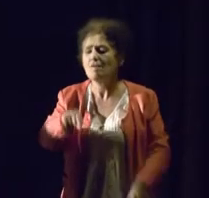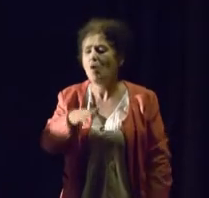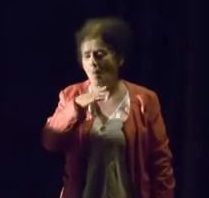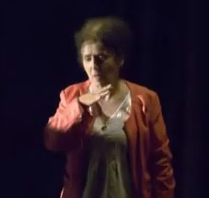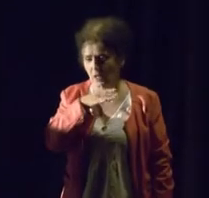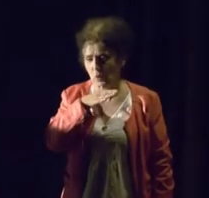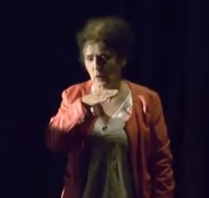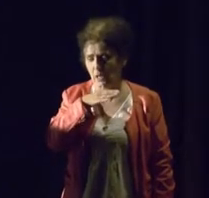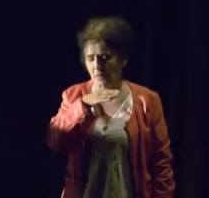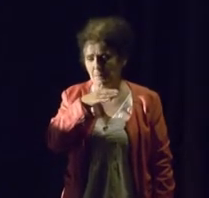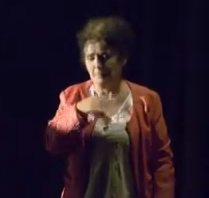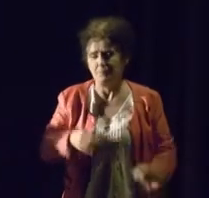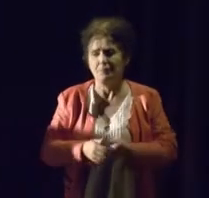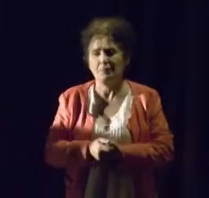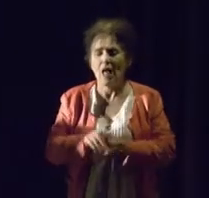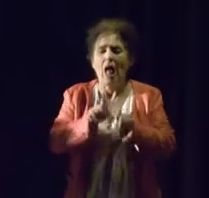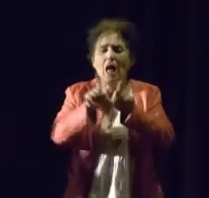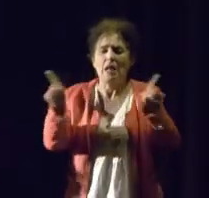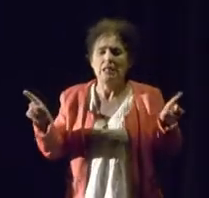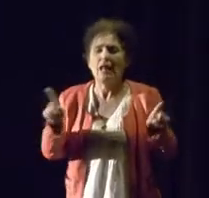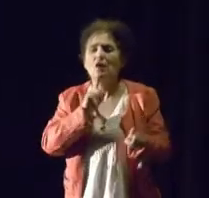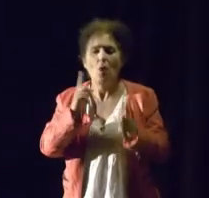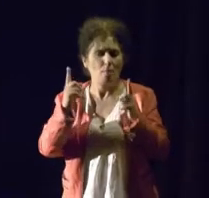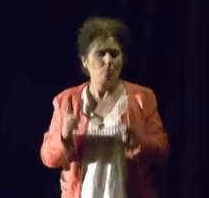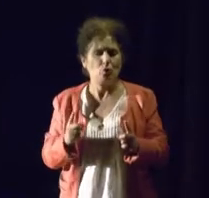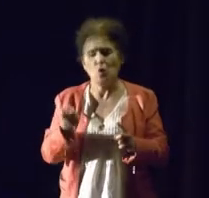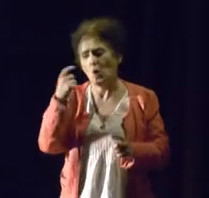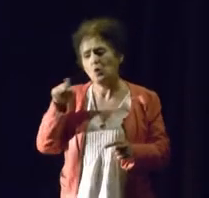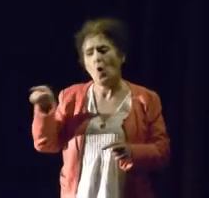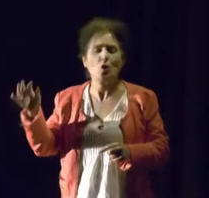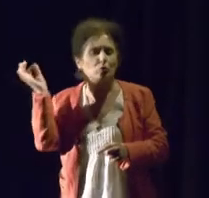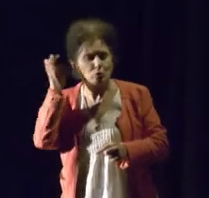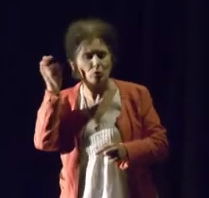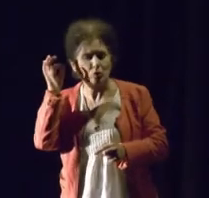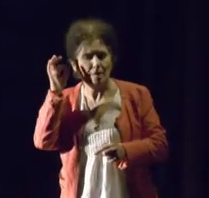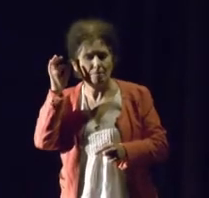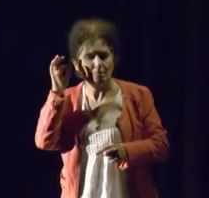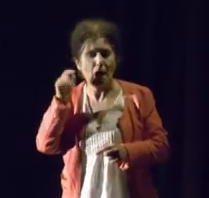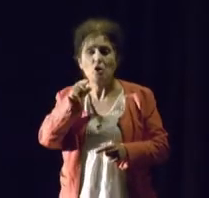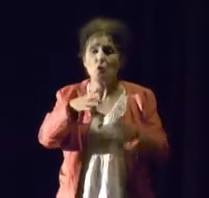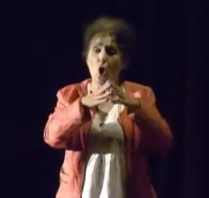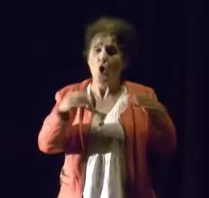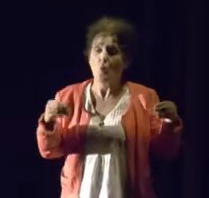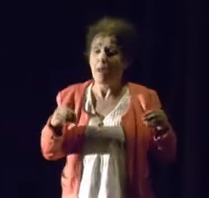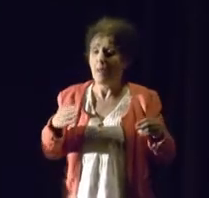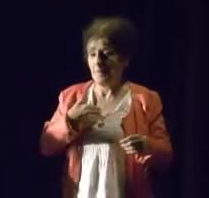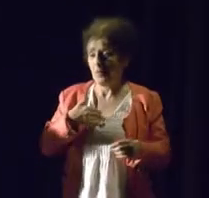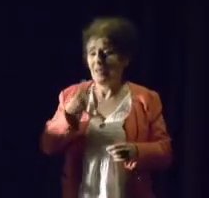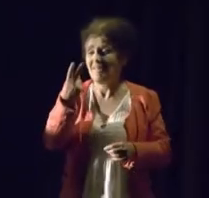Македонија, е разликата која што постои од она што го слушнавме со Романија.